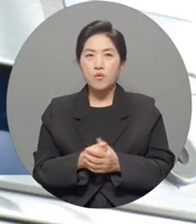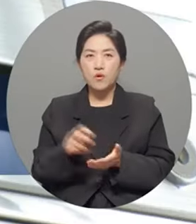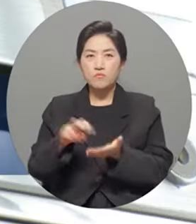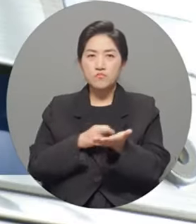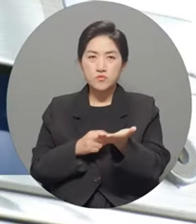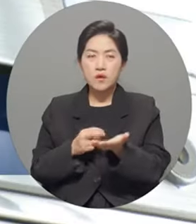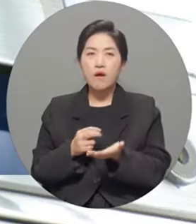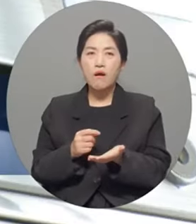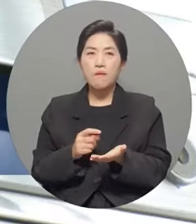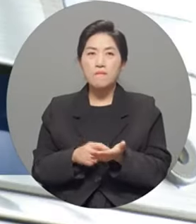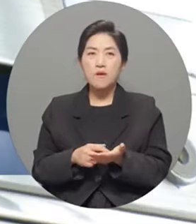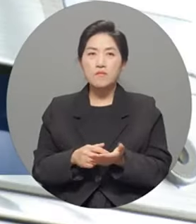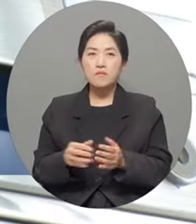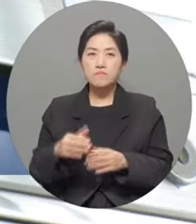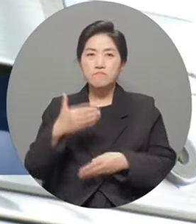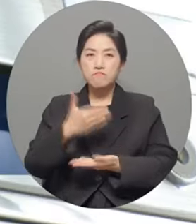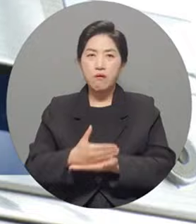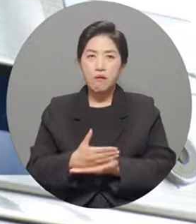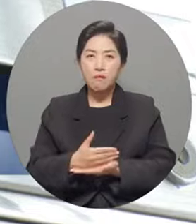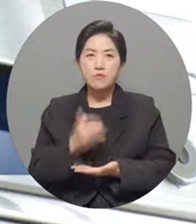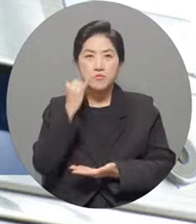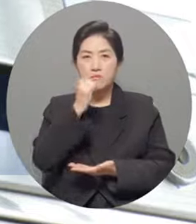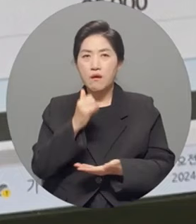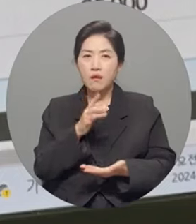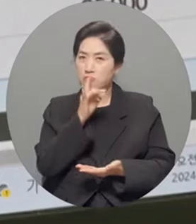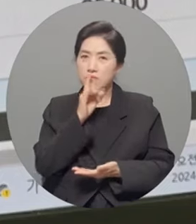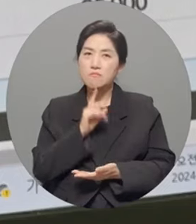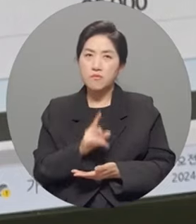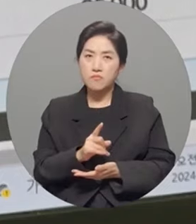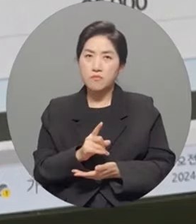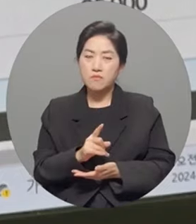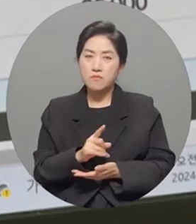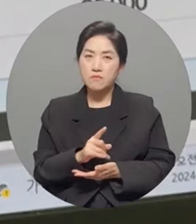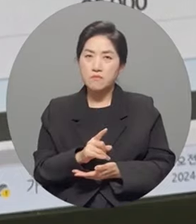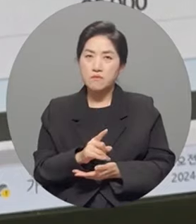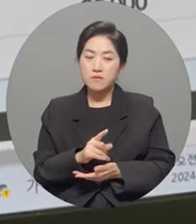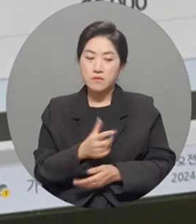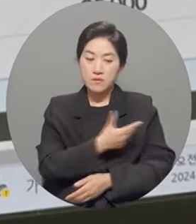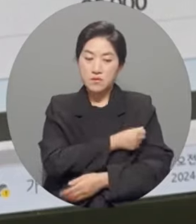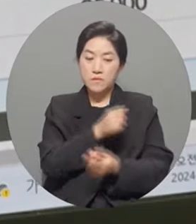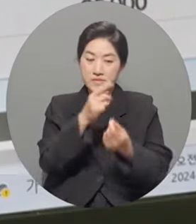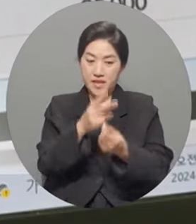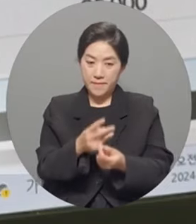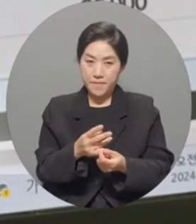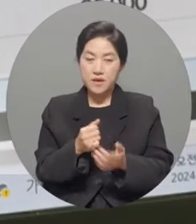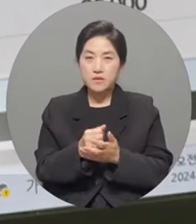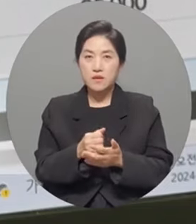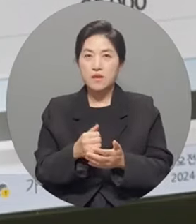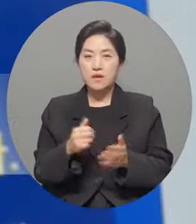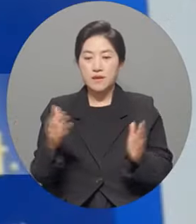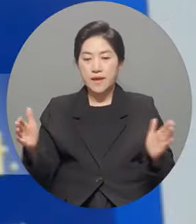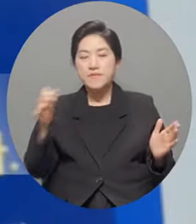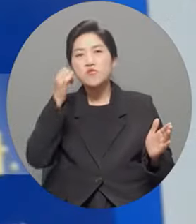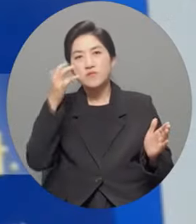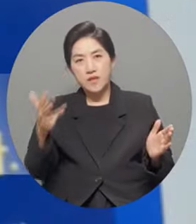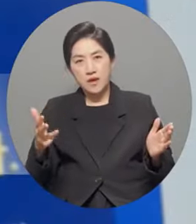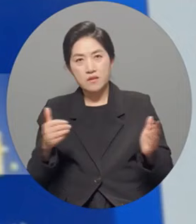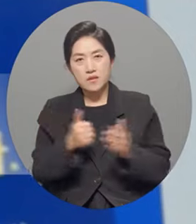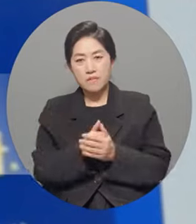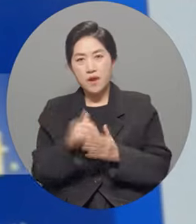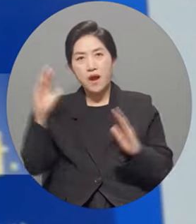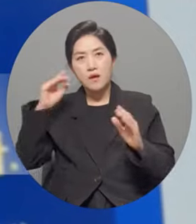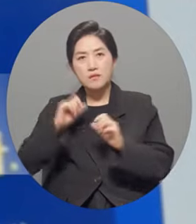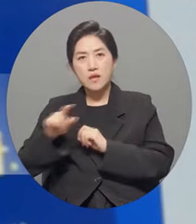남기고 영업 안 전화를 안 받는다고 하더라고요 세 번 접종을 마치는데 여덟 달 가량이 걸리다 보니 상당수